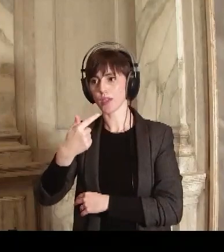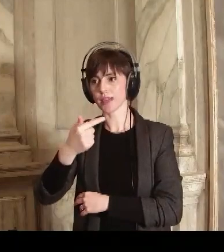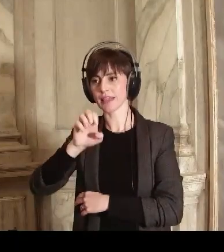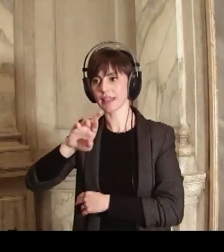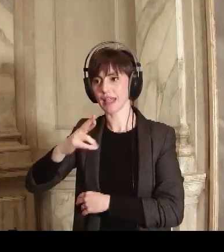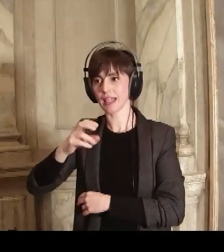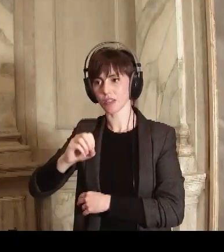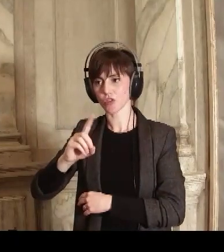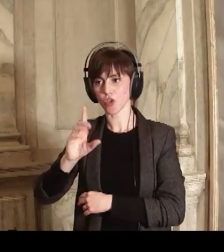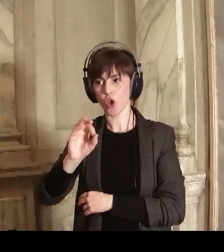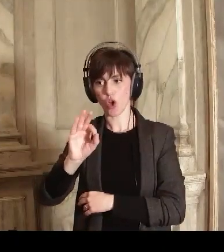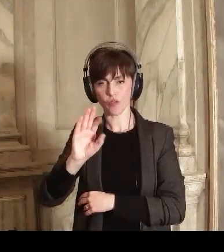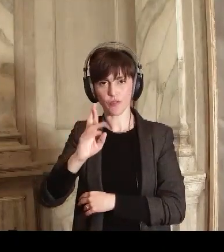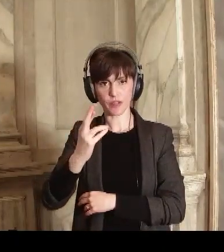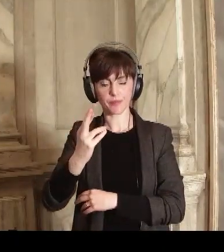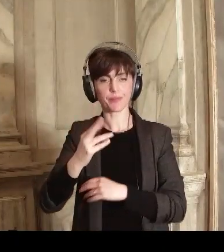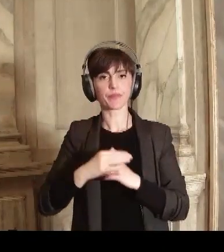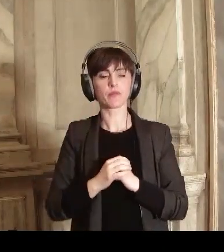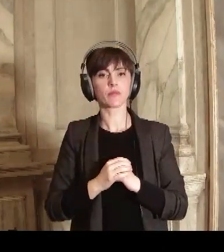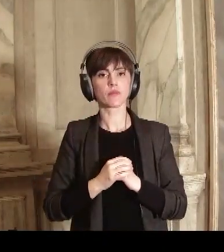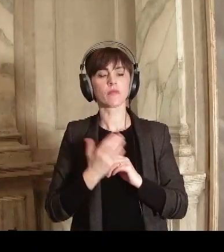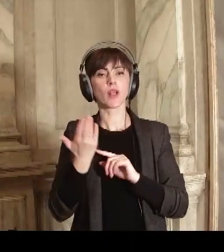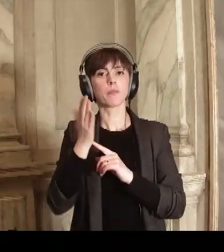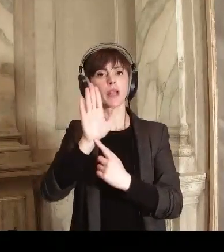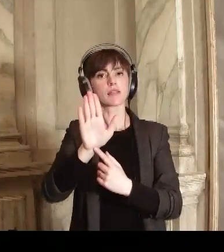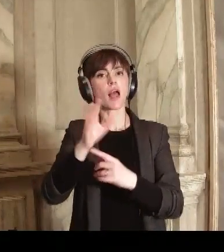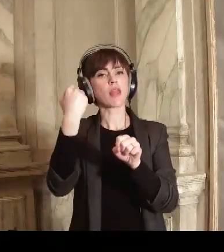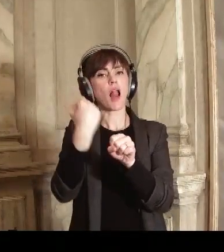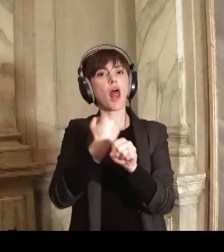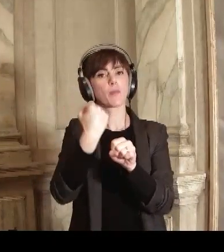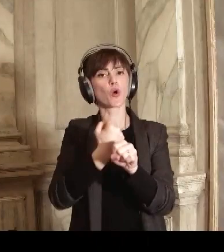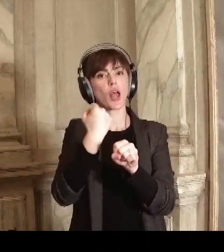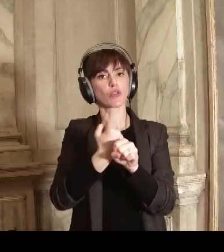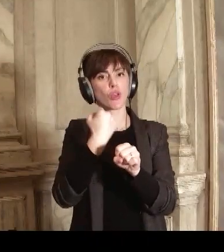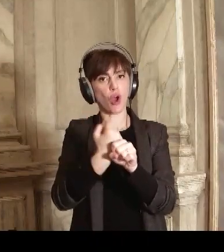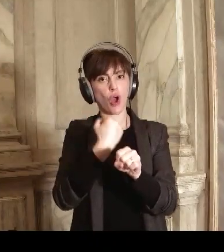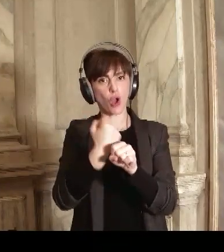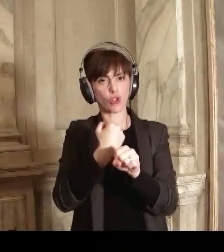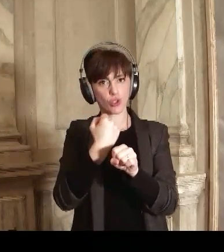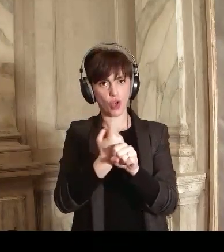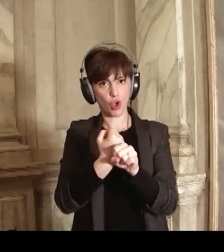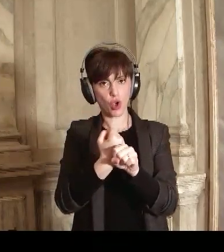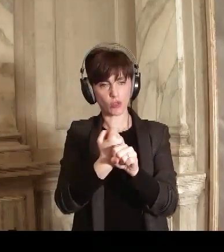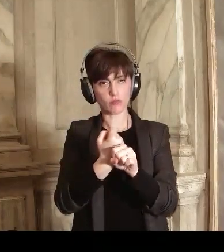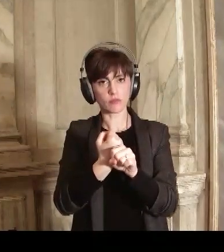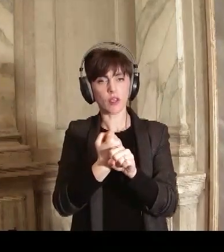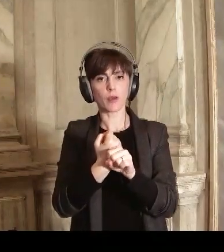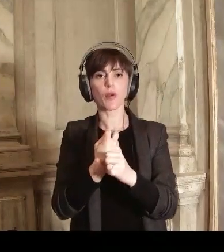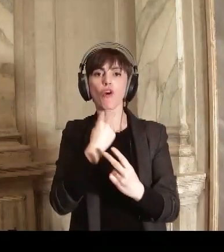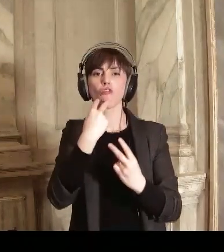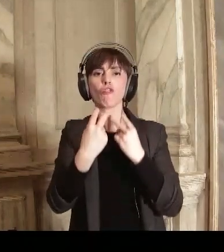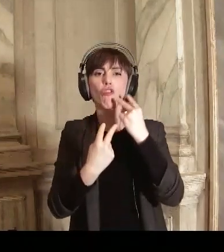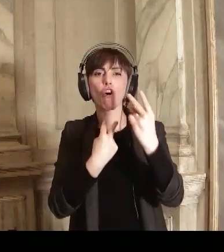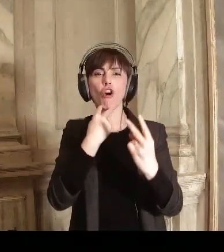Series, Space Oratorio for AI Voices e 3D Audio, con voci